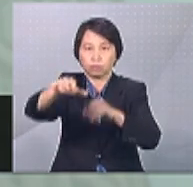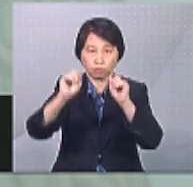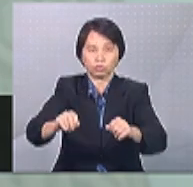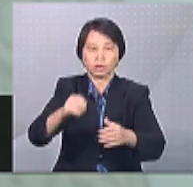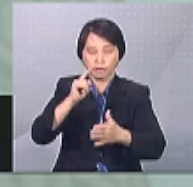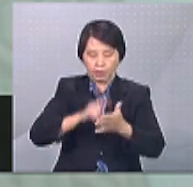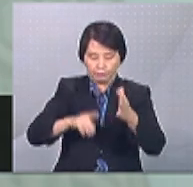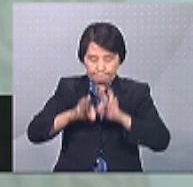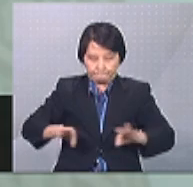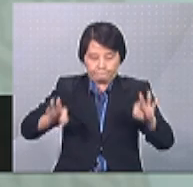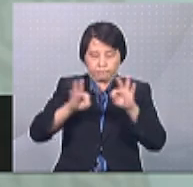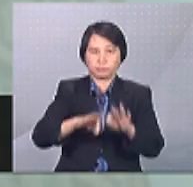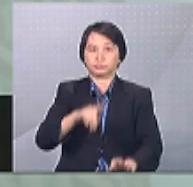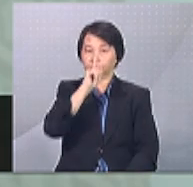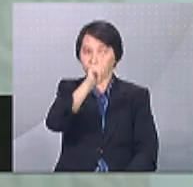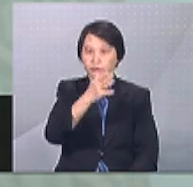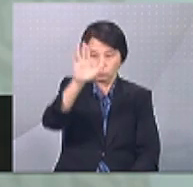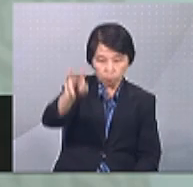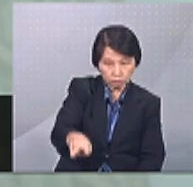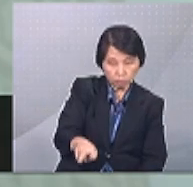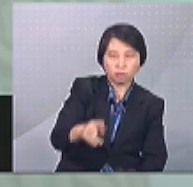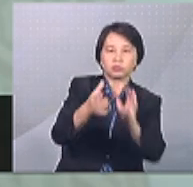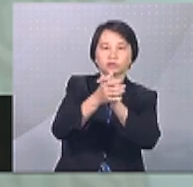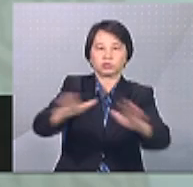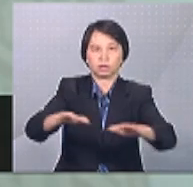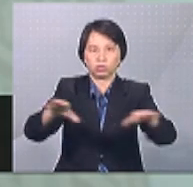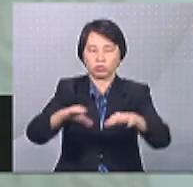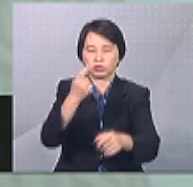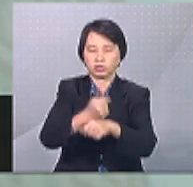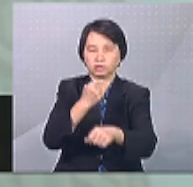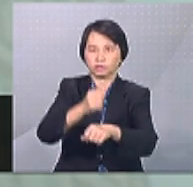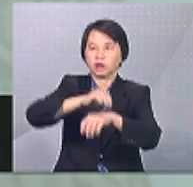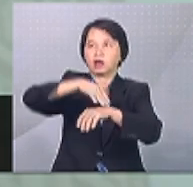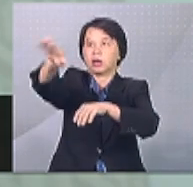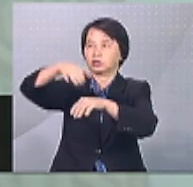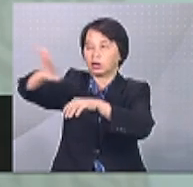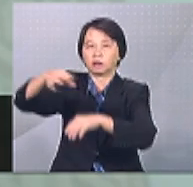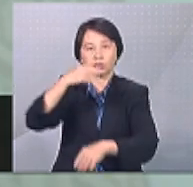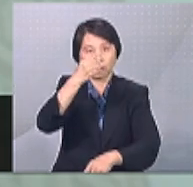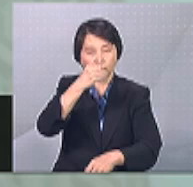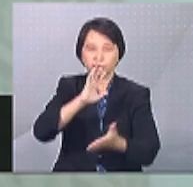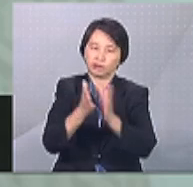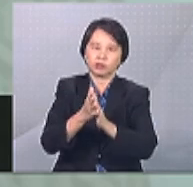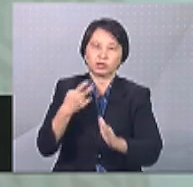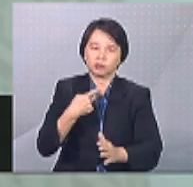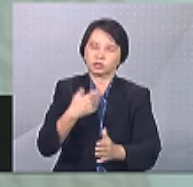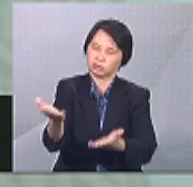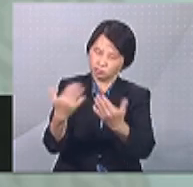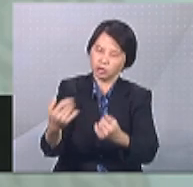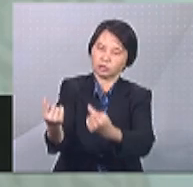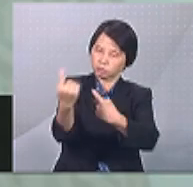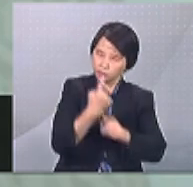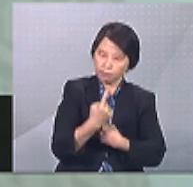penting ialah kita kena pastikan mereka selamat dalam melaksanakan tugas tersebut. Jadi kita menggalakkan mereka tampil ke depan